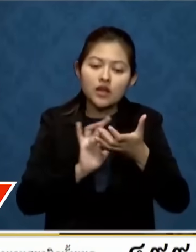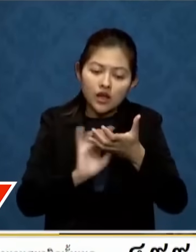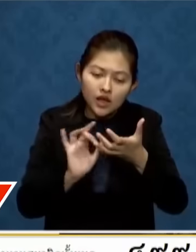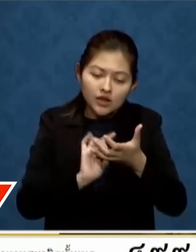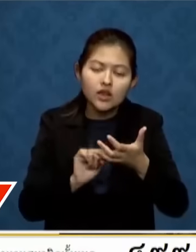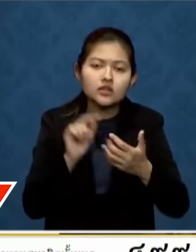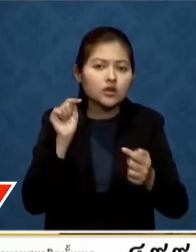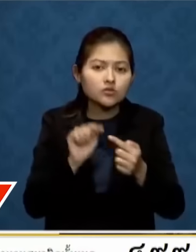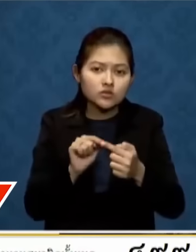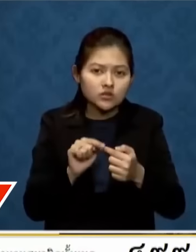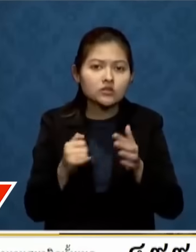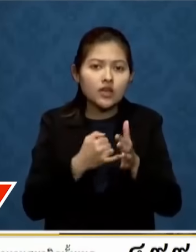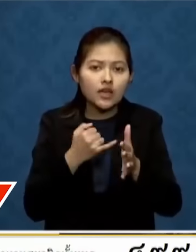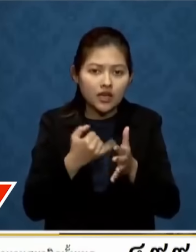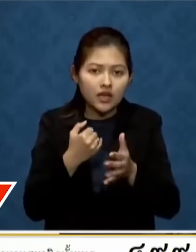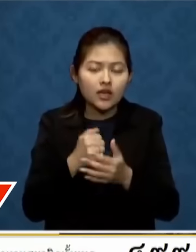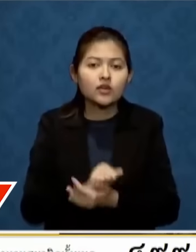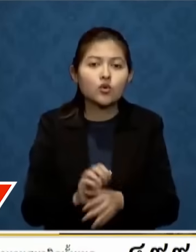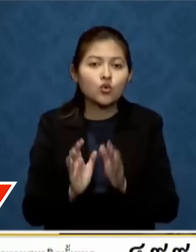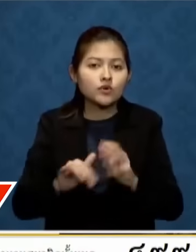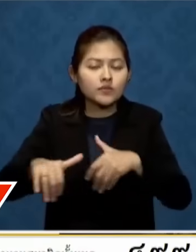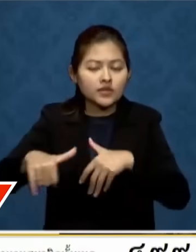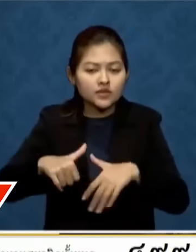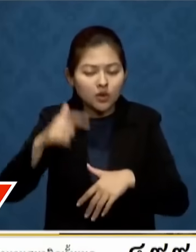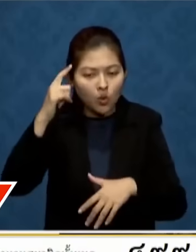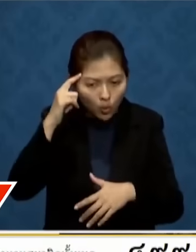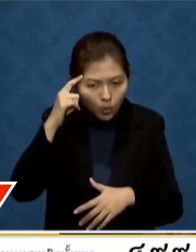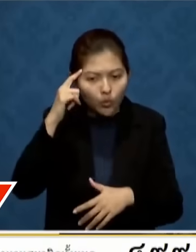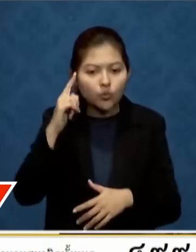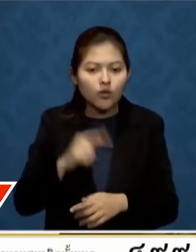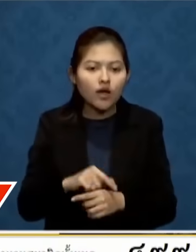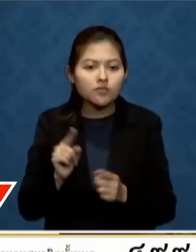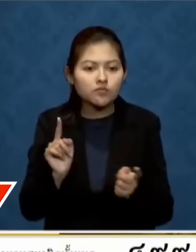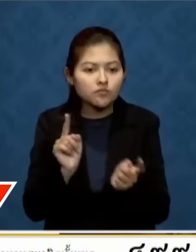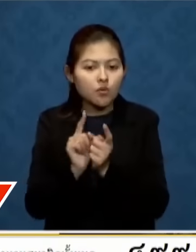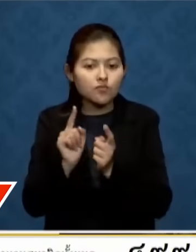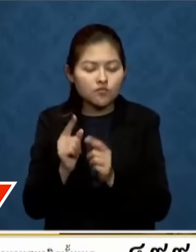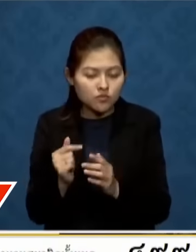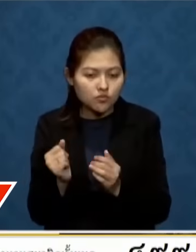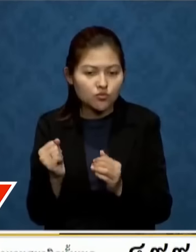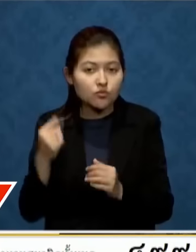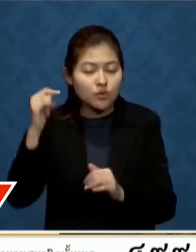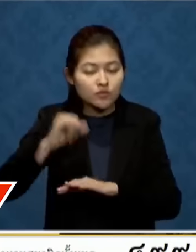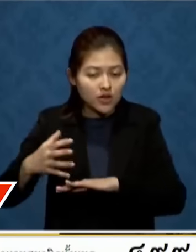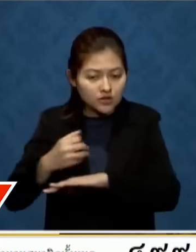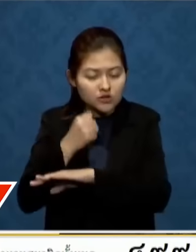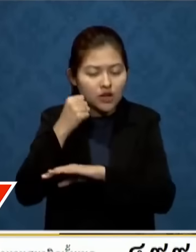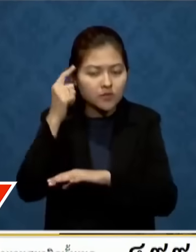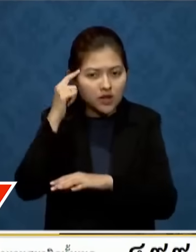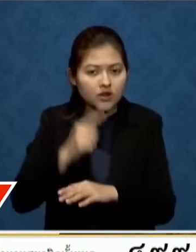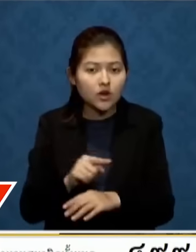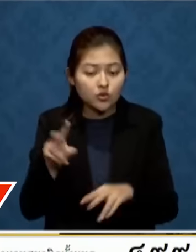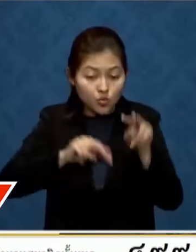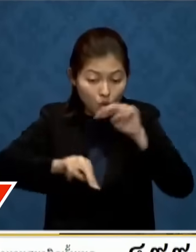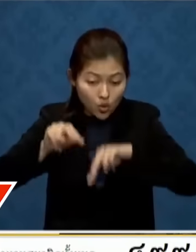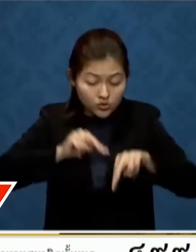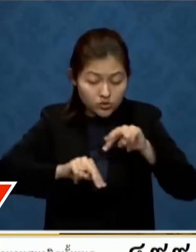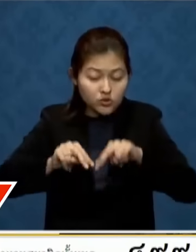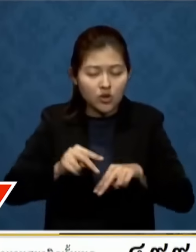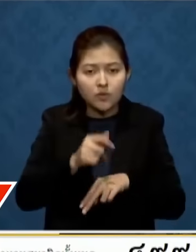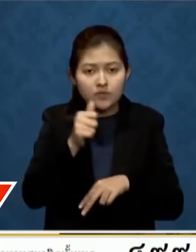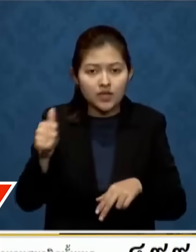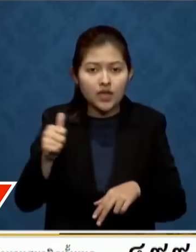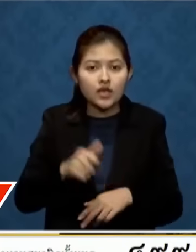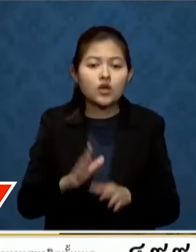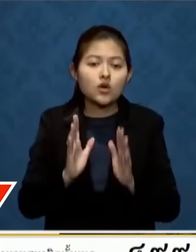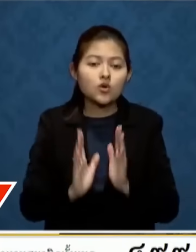เข้าถึงได้ตลอดเนี่ยประชาชนจะรู้สึกใกล้ชิดกับการเมืองมากขึ้นนะคะหรือว่าไม่ว่าจะเป็นการตรวจสอบได้ในการจัดให้ประชาชน